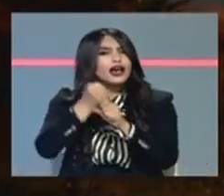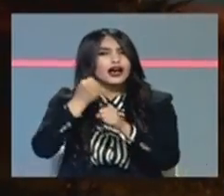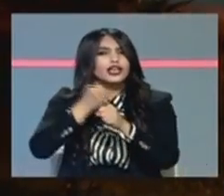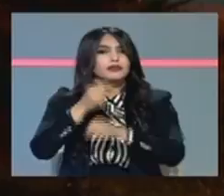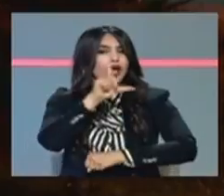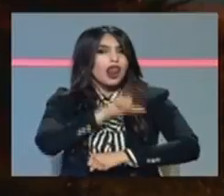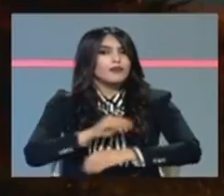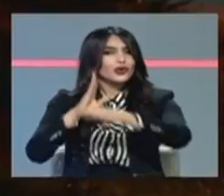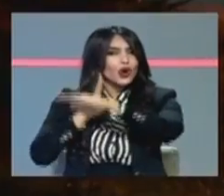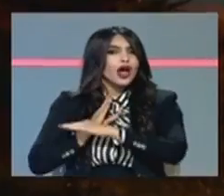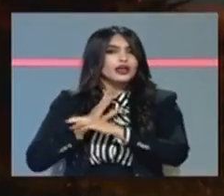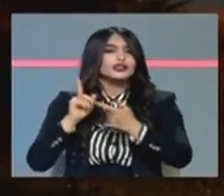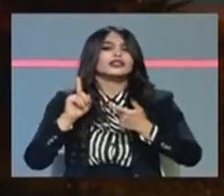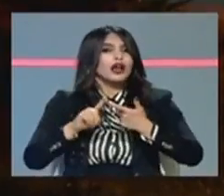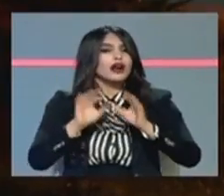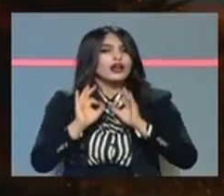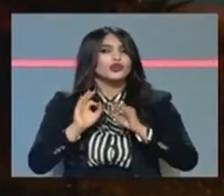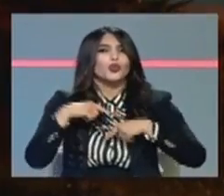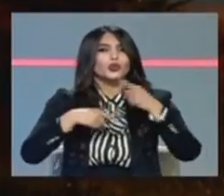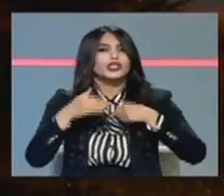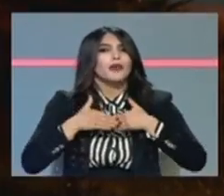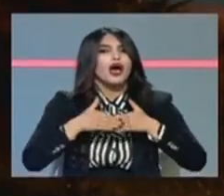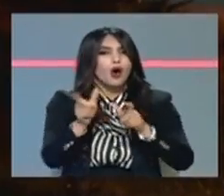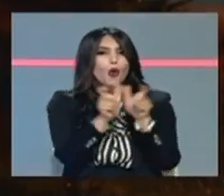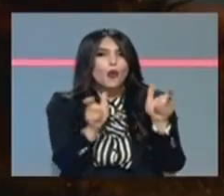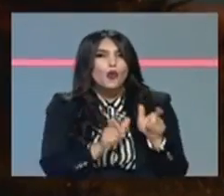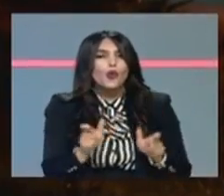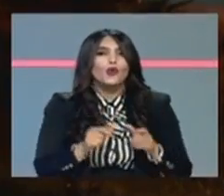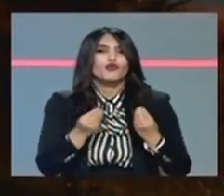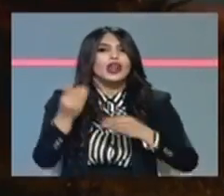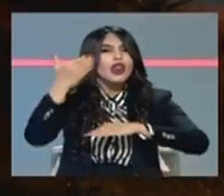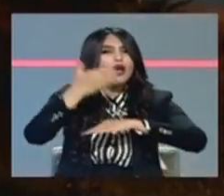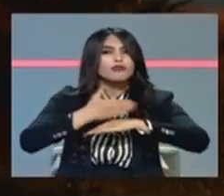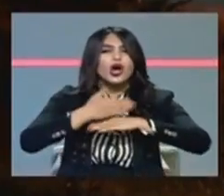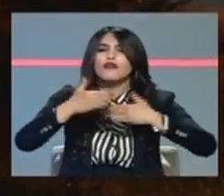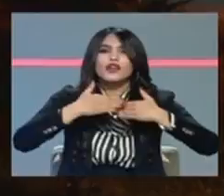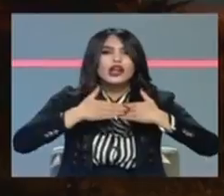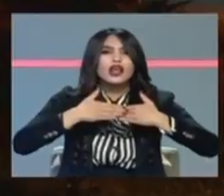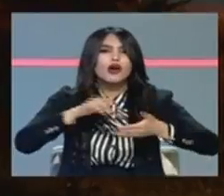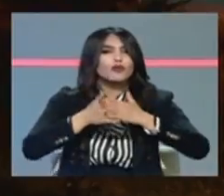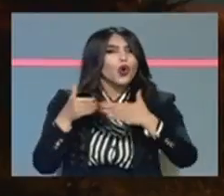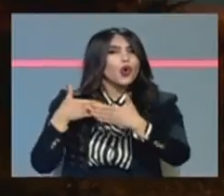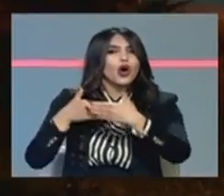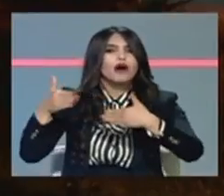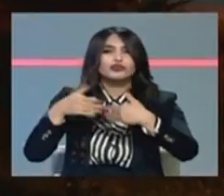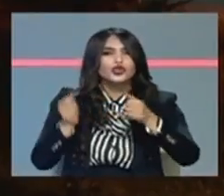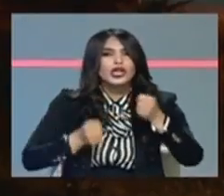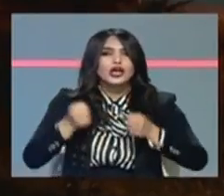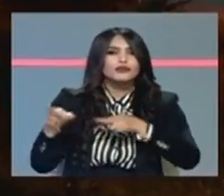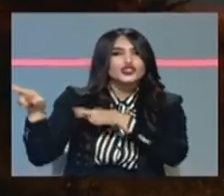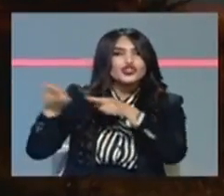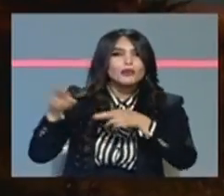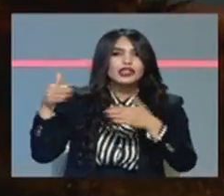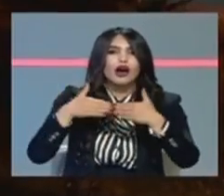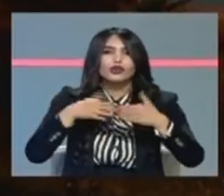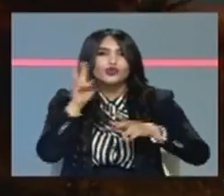والعسكريه وتواجدهم على المدار الساعه في المفترقات لايقاف كل الوافدين من المناطق الموبوءه.